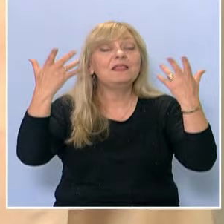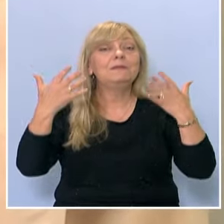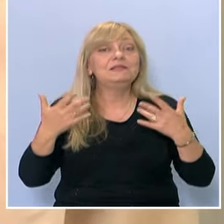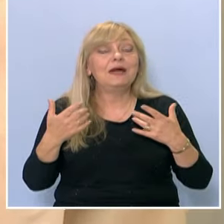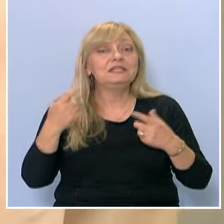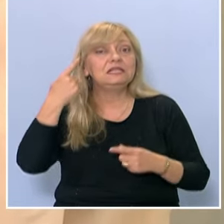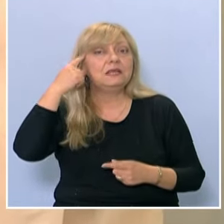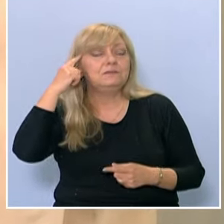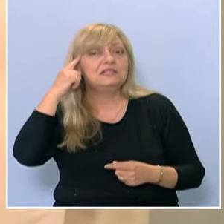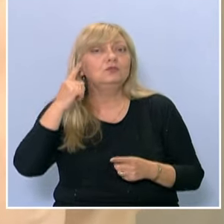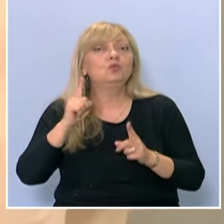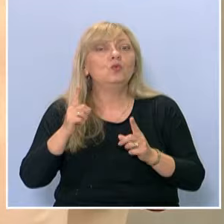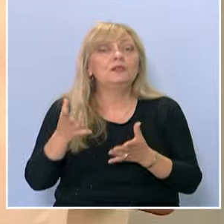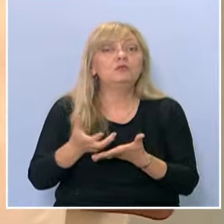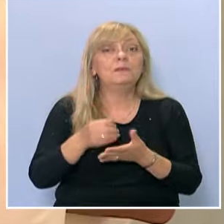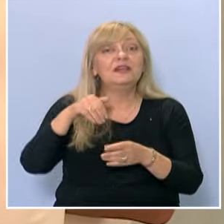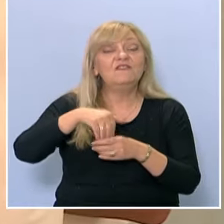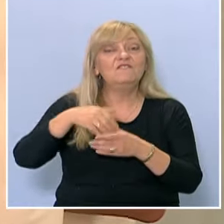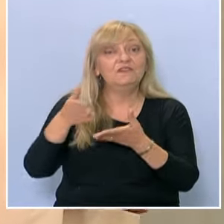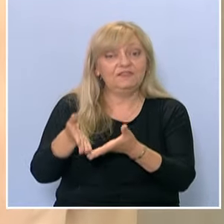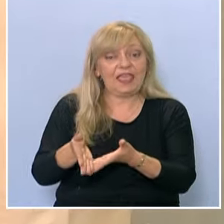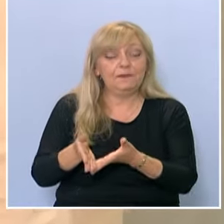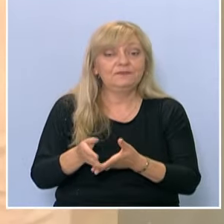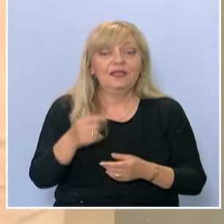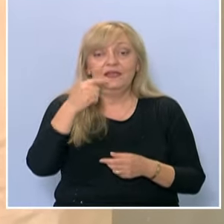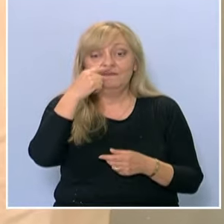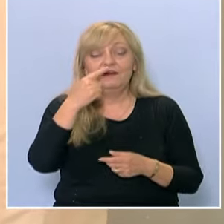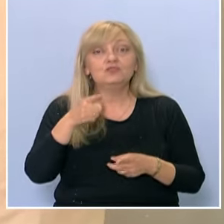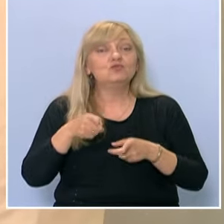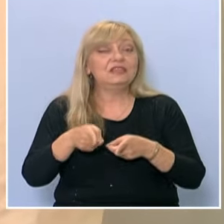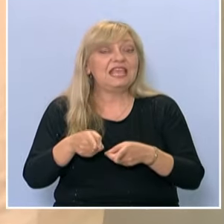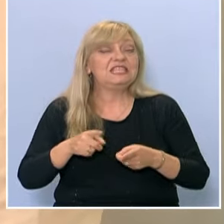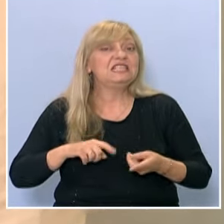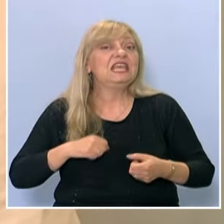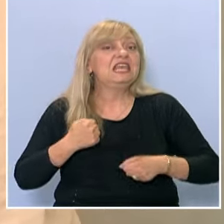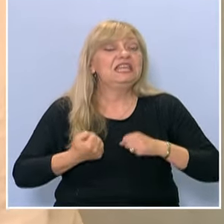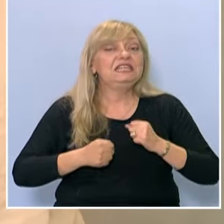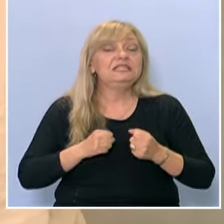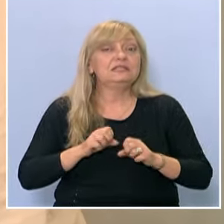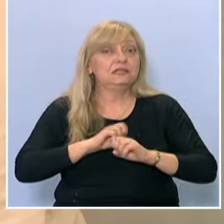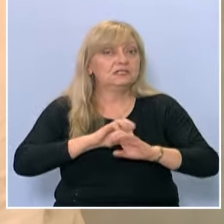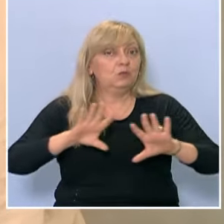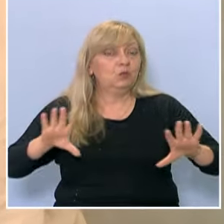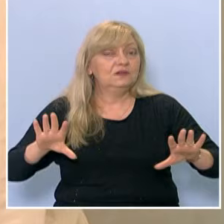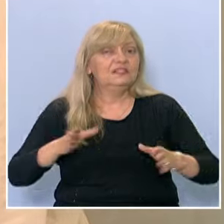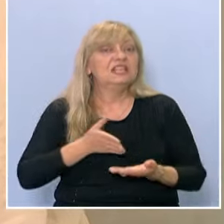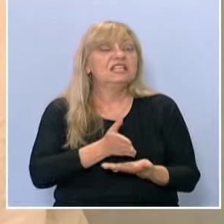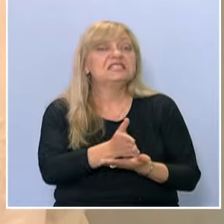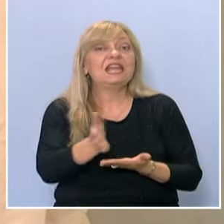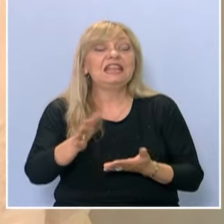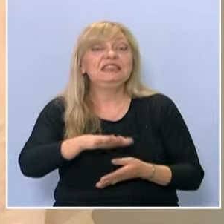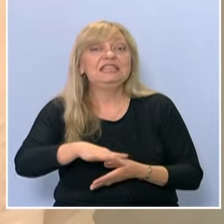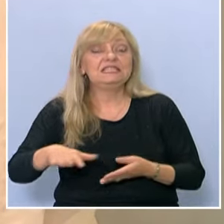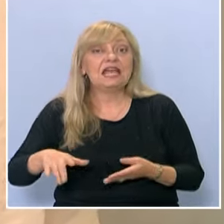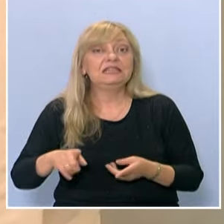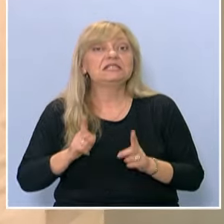нея. Смятам, че е важно точно тези инициативи да се популяризират сред децата, за да може всеки да открие точно